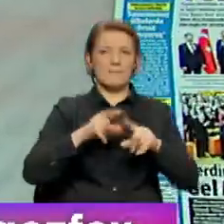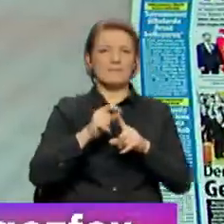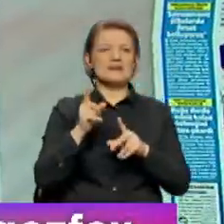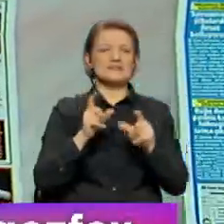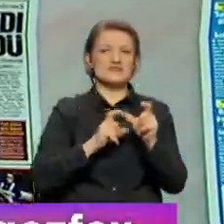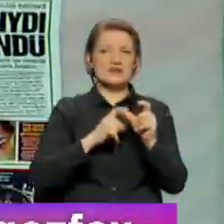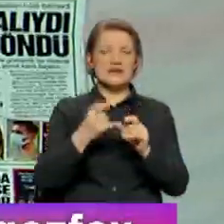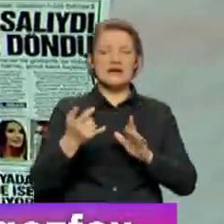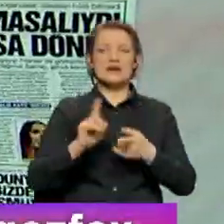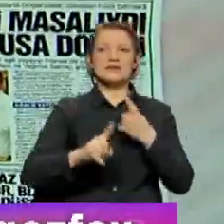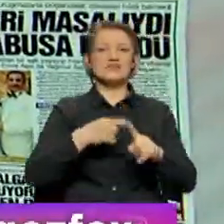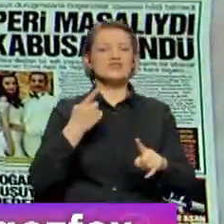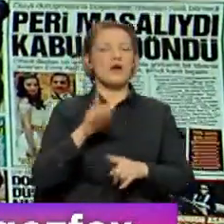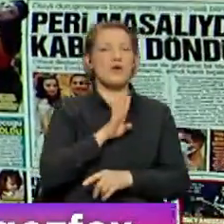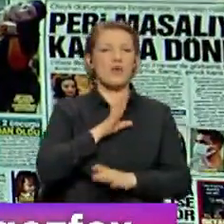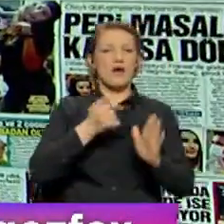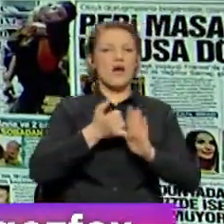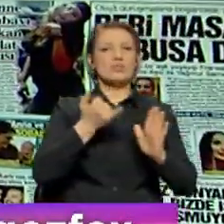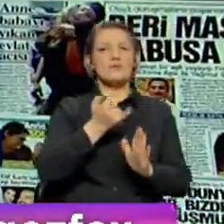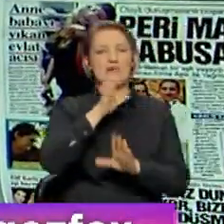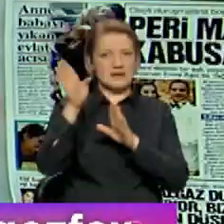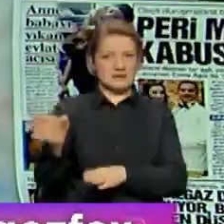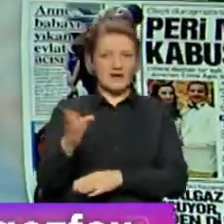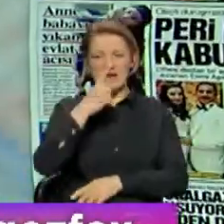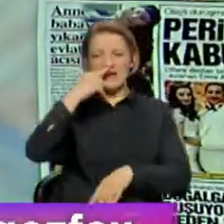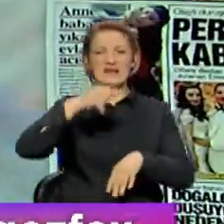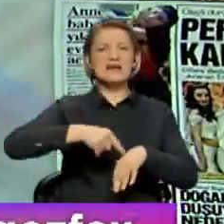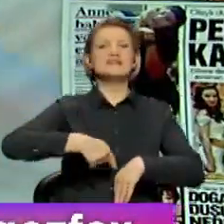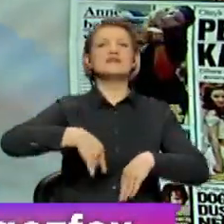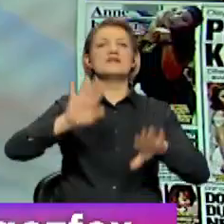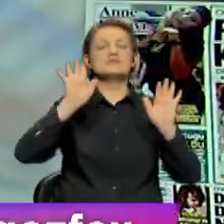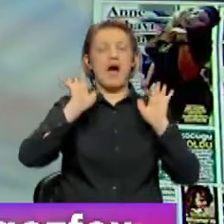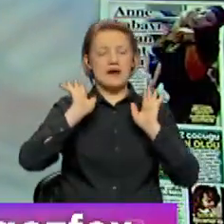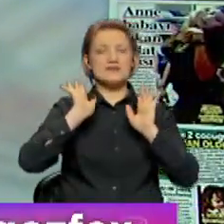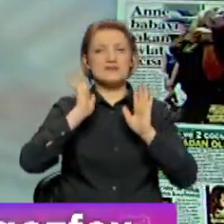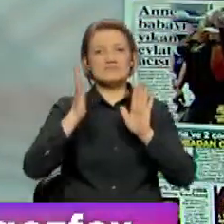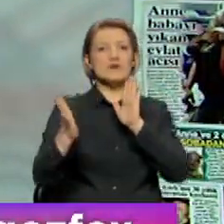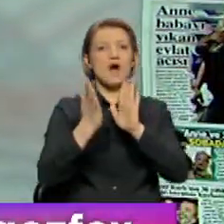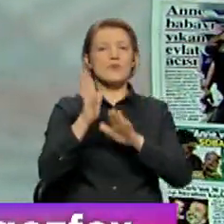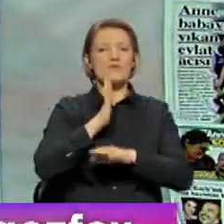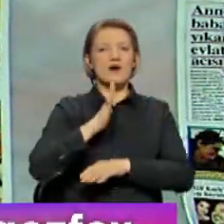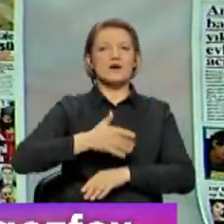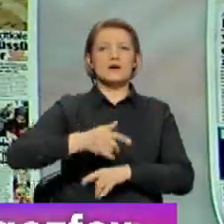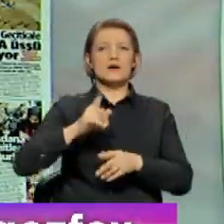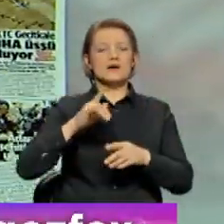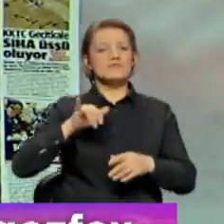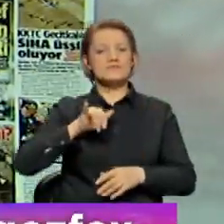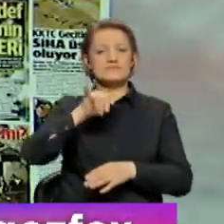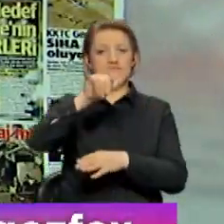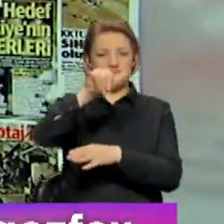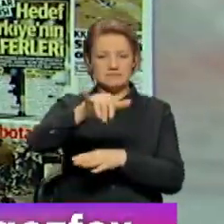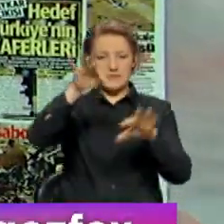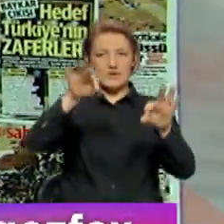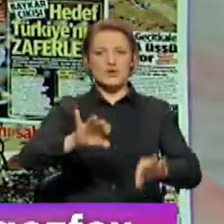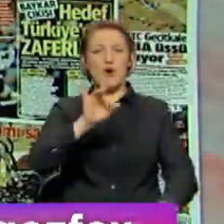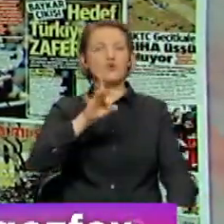Kılıçdaroğlu Gaziantep'te Gaziantep'e gitti böyle inanılmaz bir karşılama vardı CHP liderine havaalanının hemen